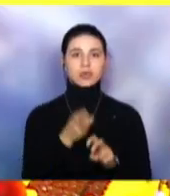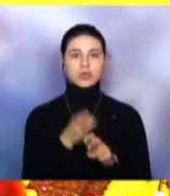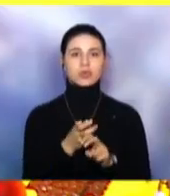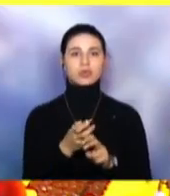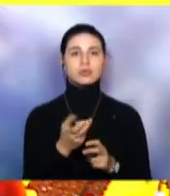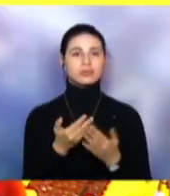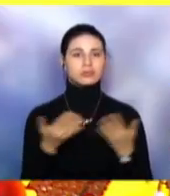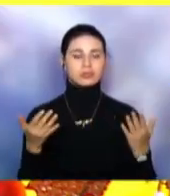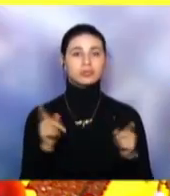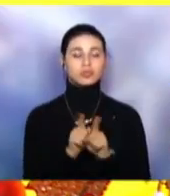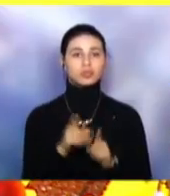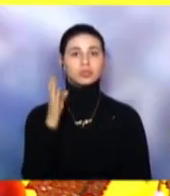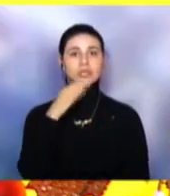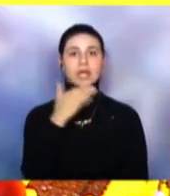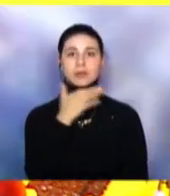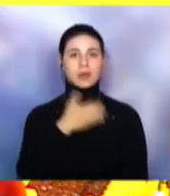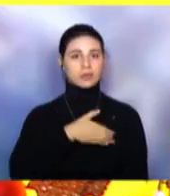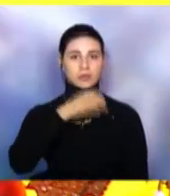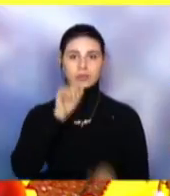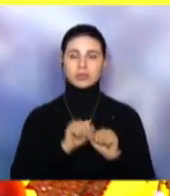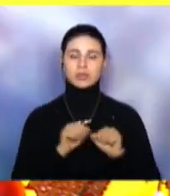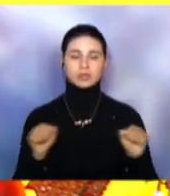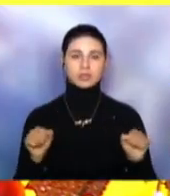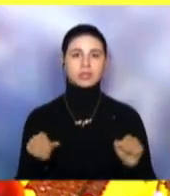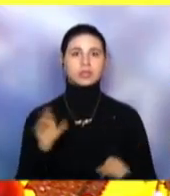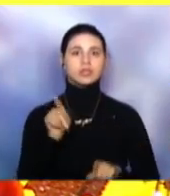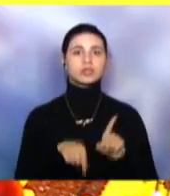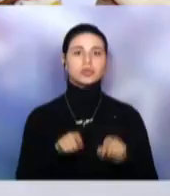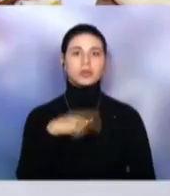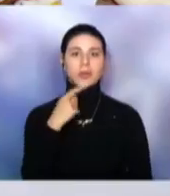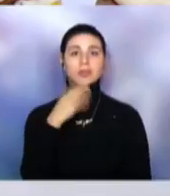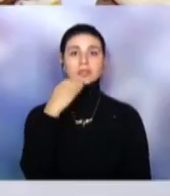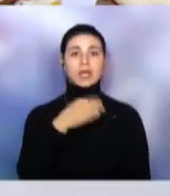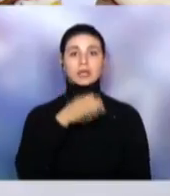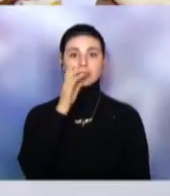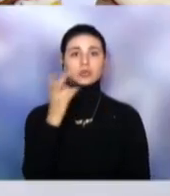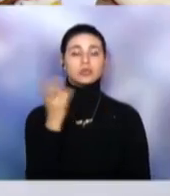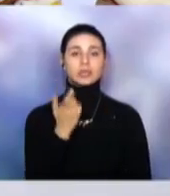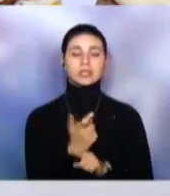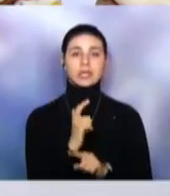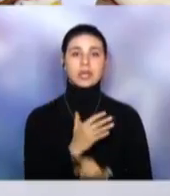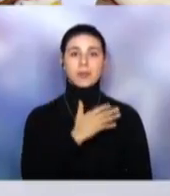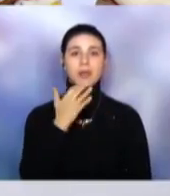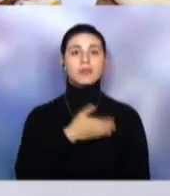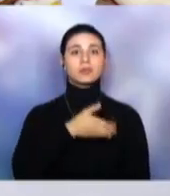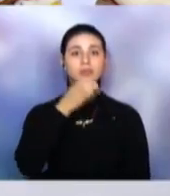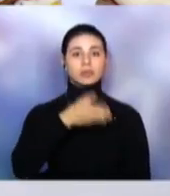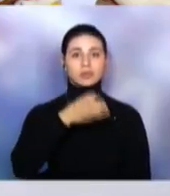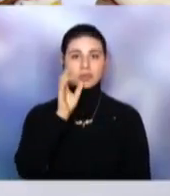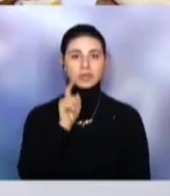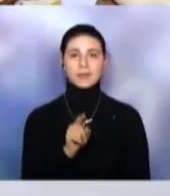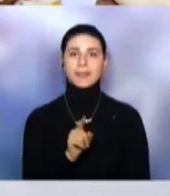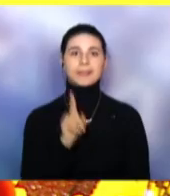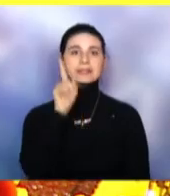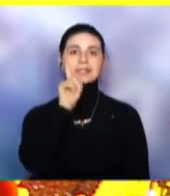ყველაზე სასარგებლო სითხეც კი წყალი, რომელსაც გაუთავებლად ვიმეორებთ, რომ დავლიოთ, თუ ძალიან ბევრი დავლიეთ, რა საკვირველია,